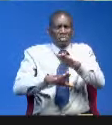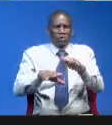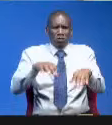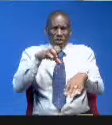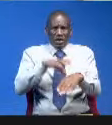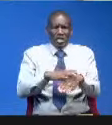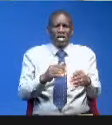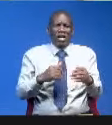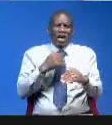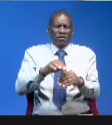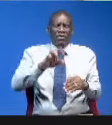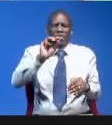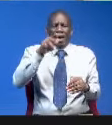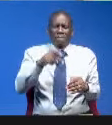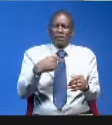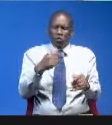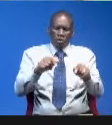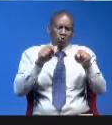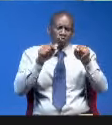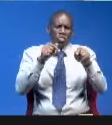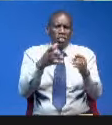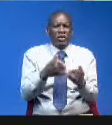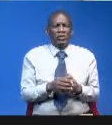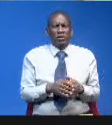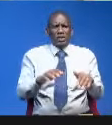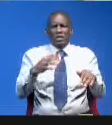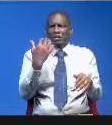wabunge linalomkodolea macho Rigiji.